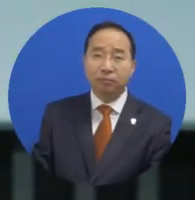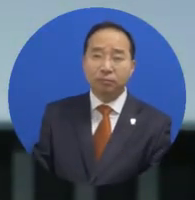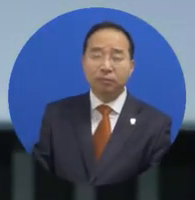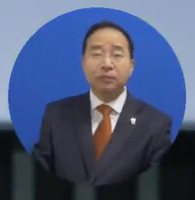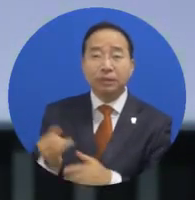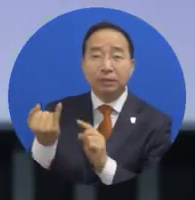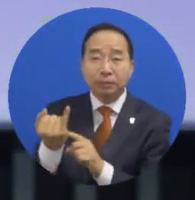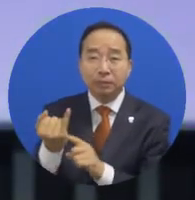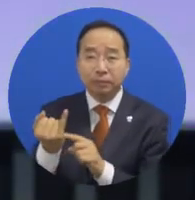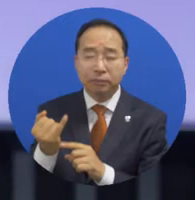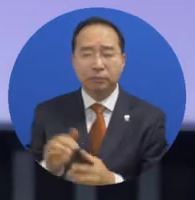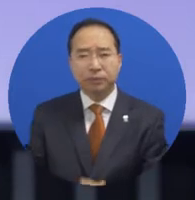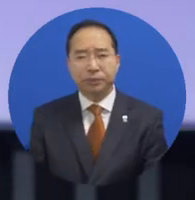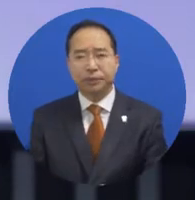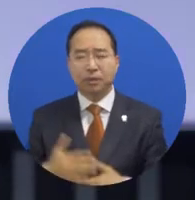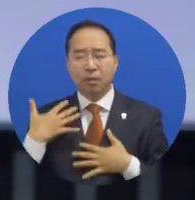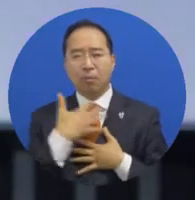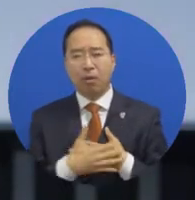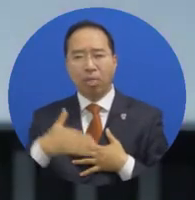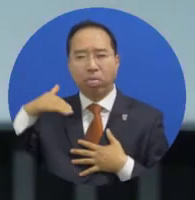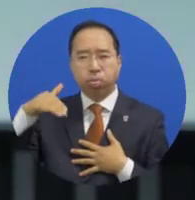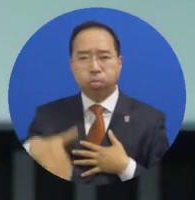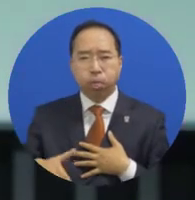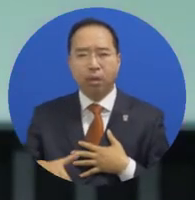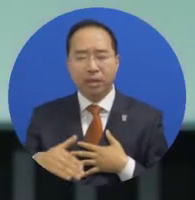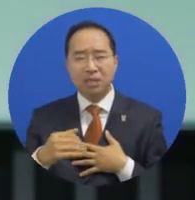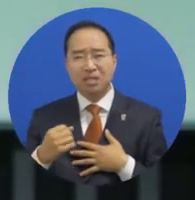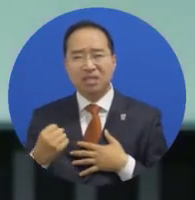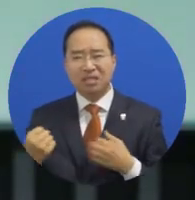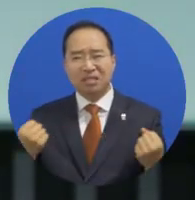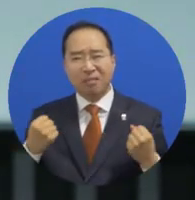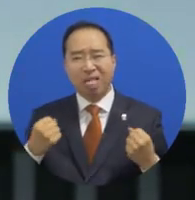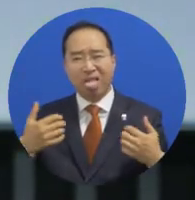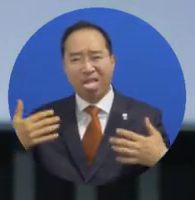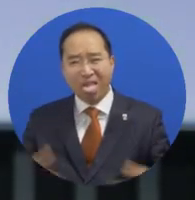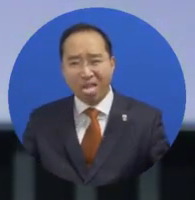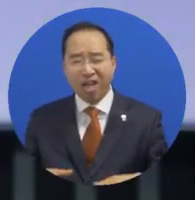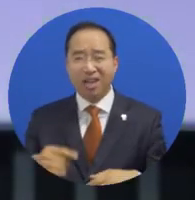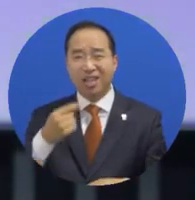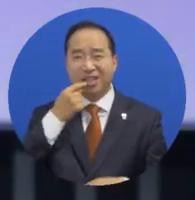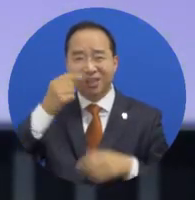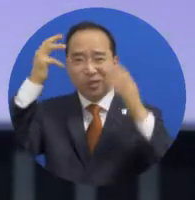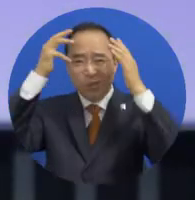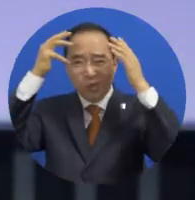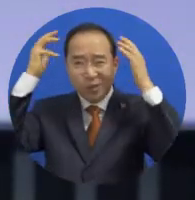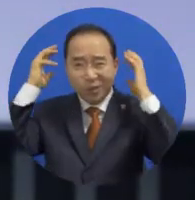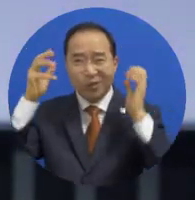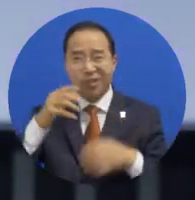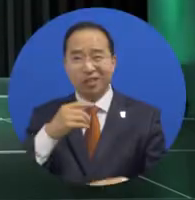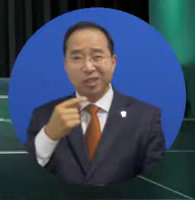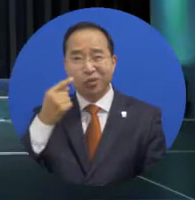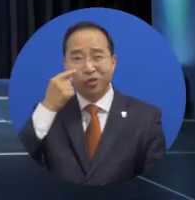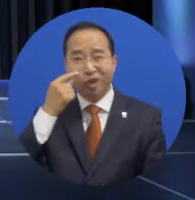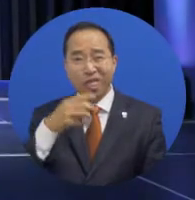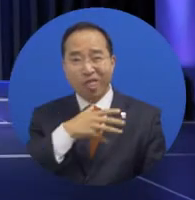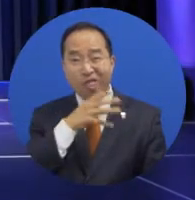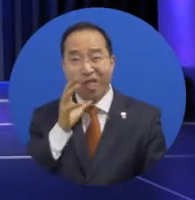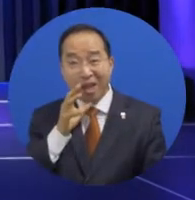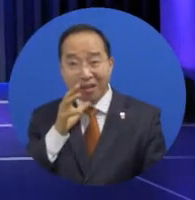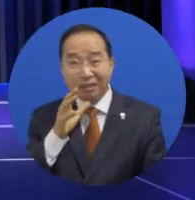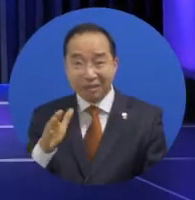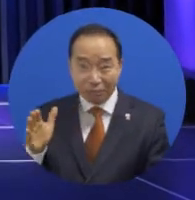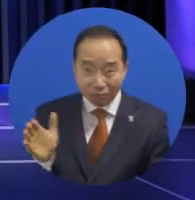근력이 감소하고 기초 대사량도 낮아지고 흰머리도 나기 시작하고 또 노안도 시작되는 나이예요. 내